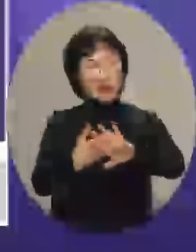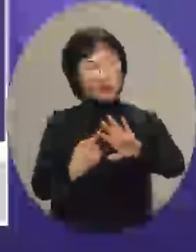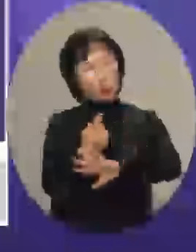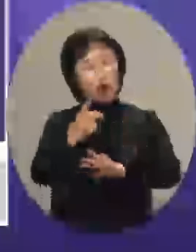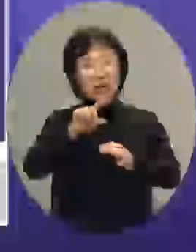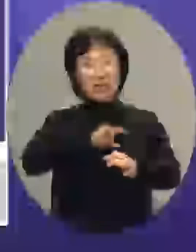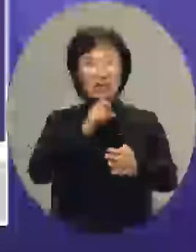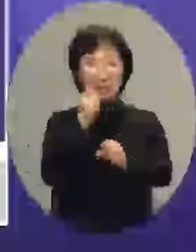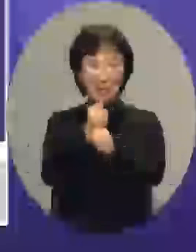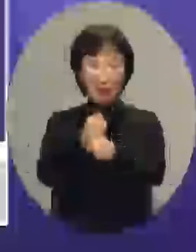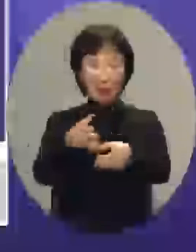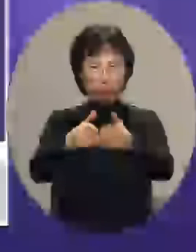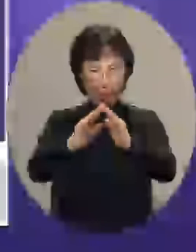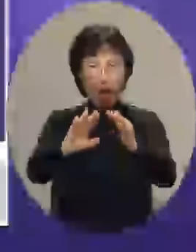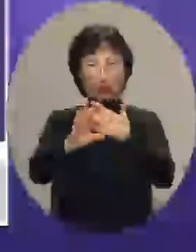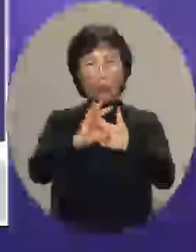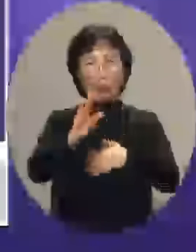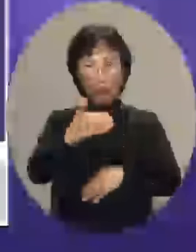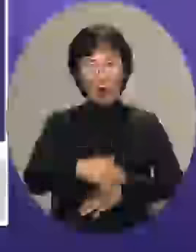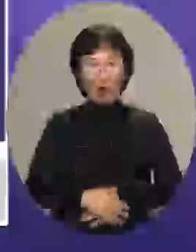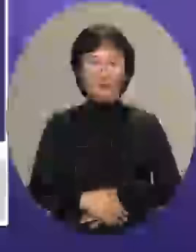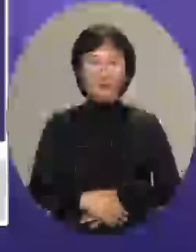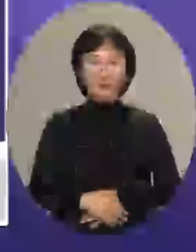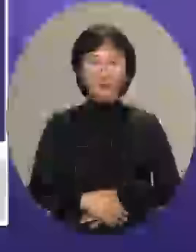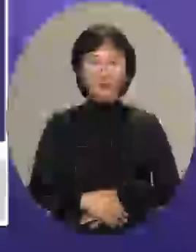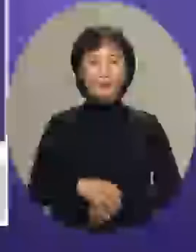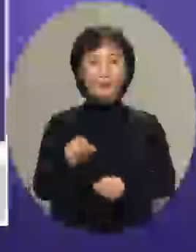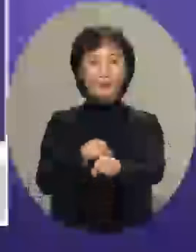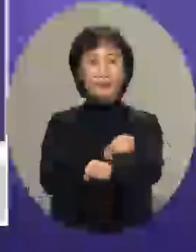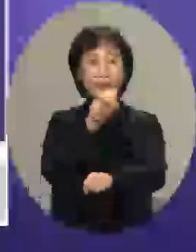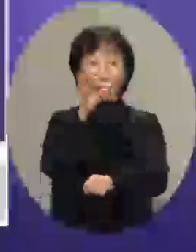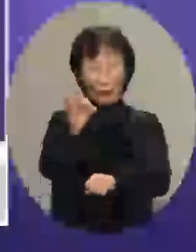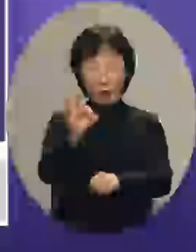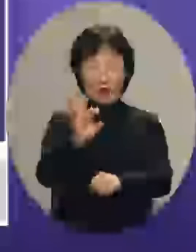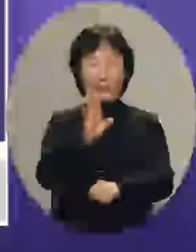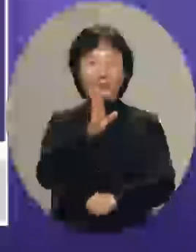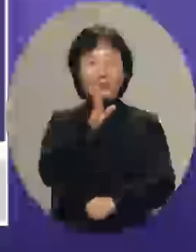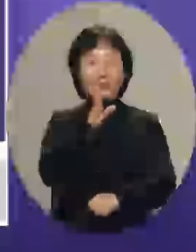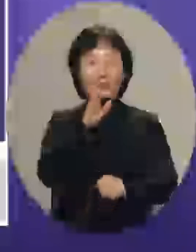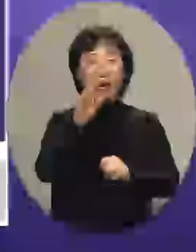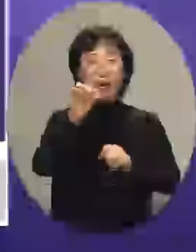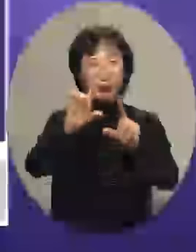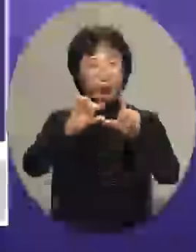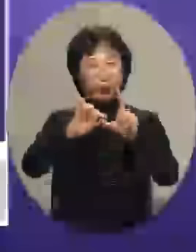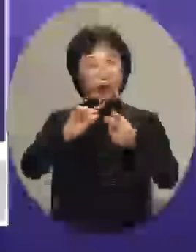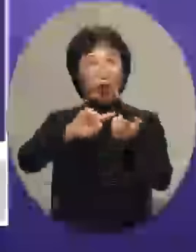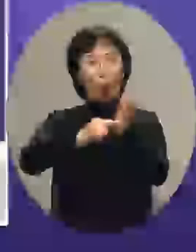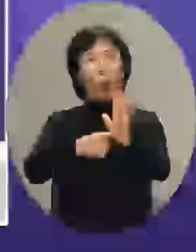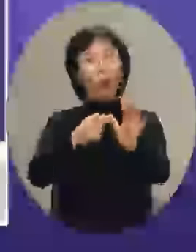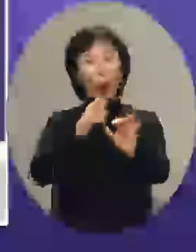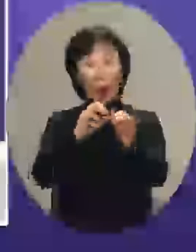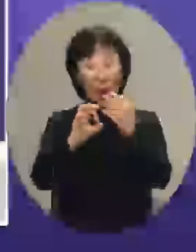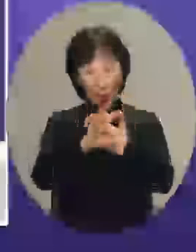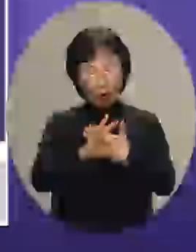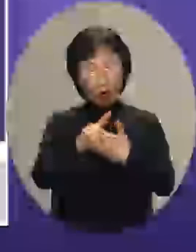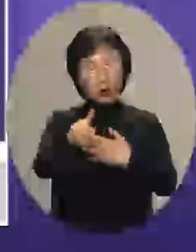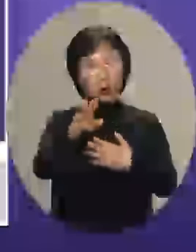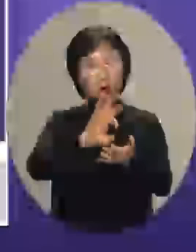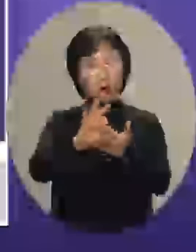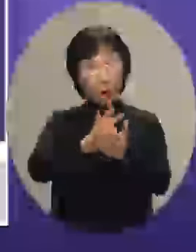된다 생각합니다. 이번에 하여튼 특활비의 그 실질적인 부분을 공개하면 국민들이 그렇죠. 이거는 쓸 수 있다